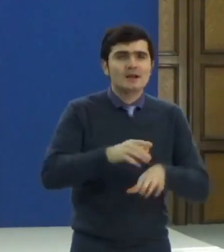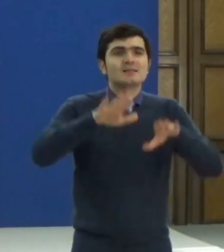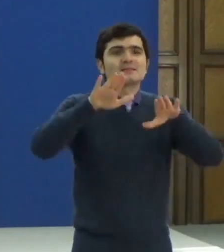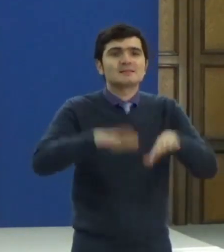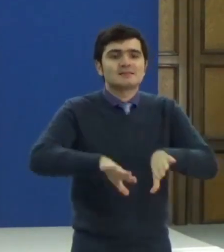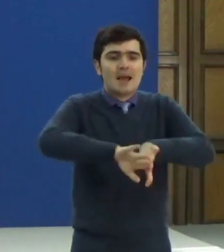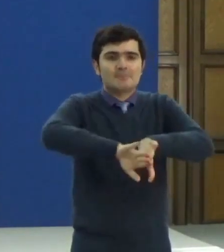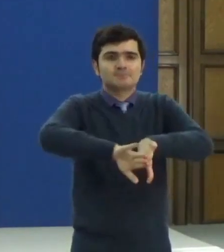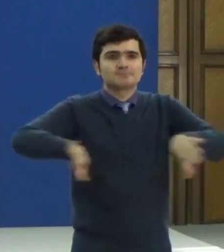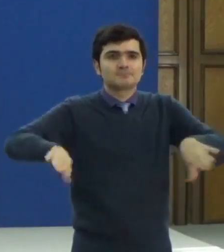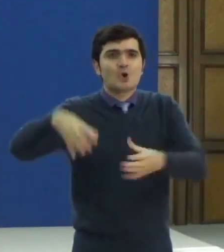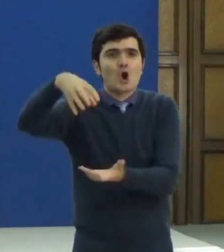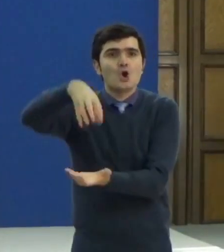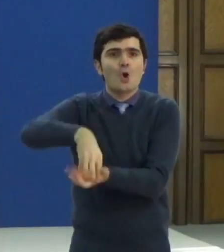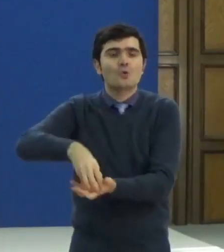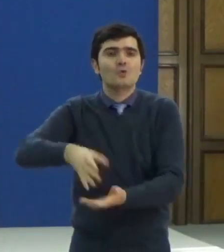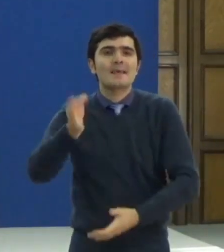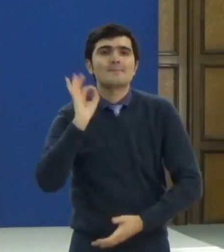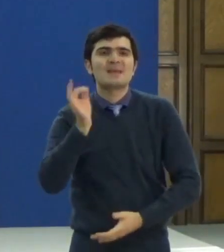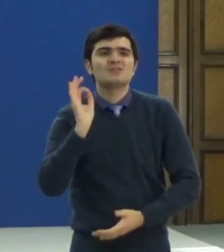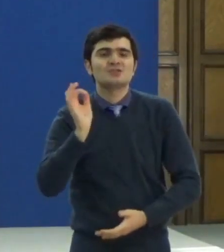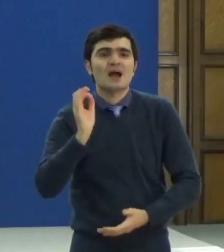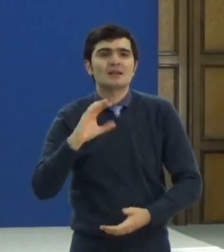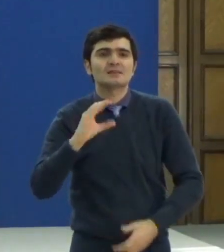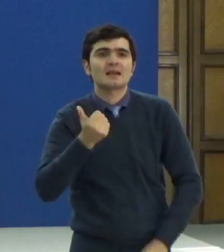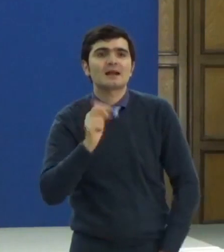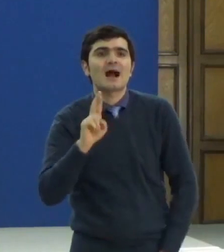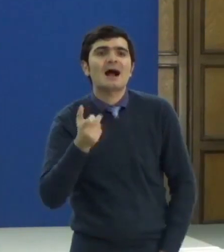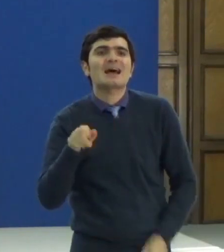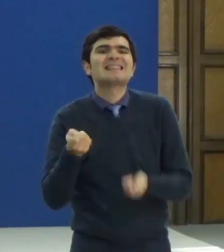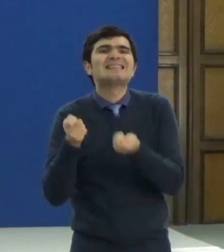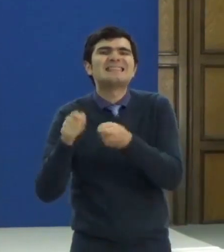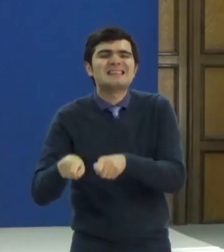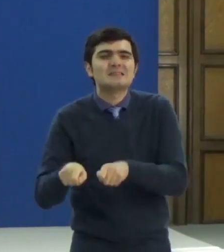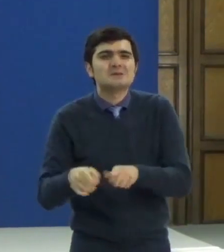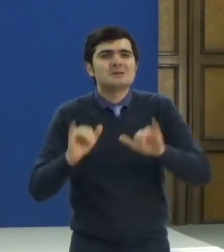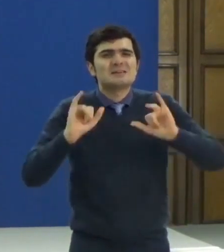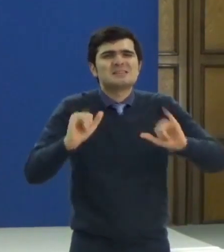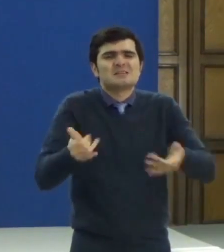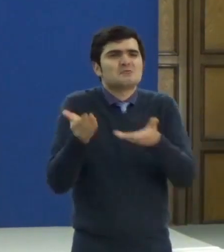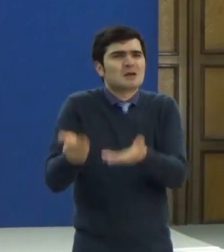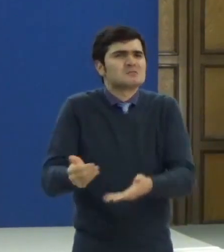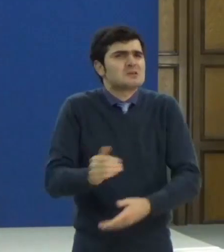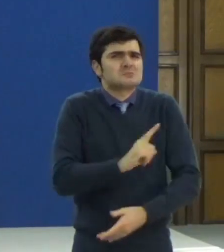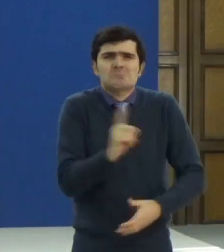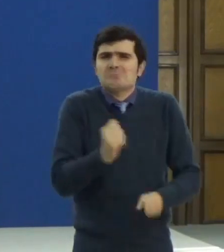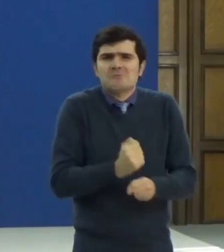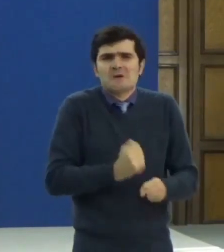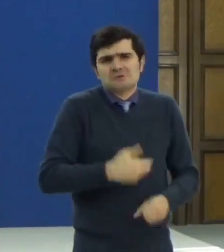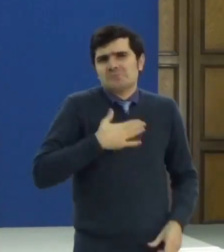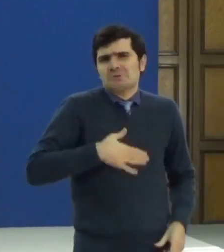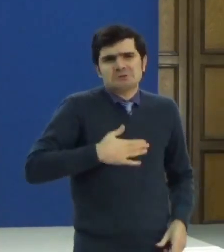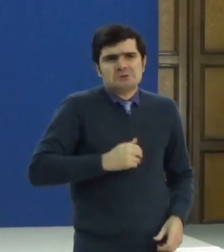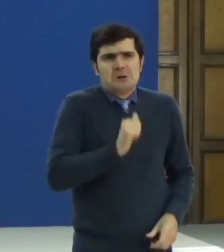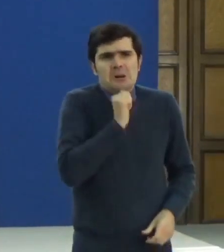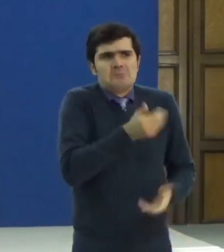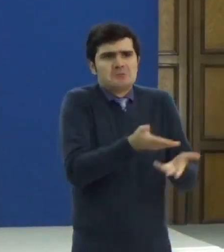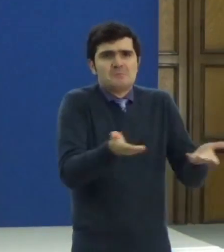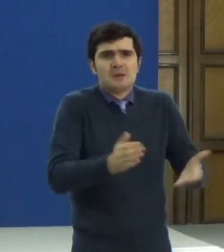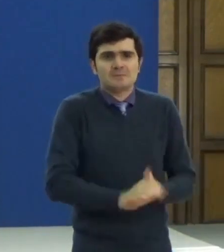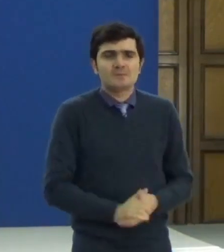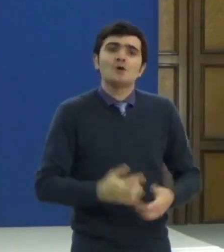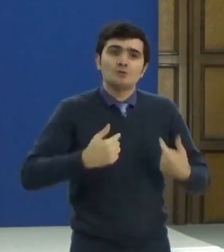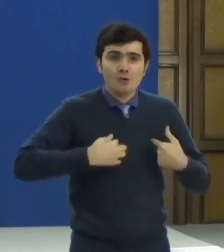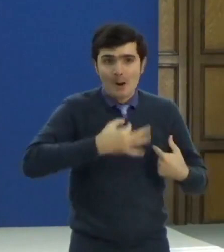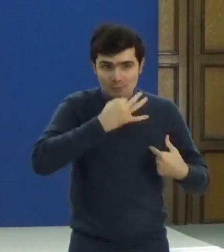locuri special amenajate de carantină, situație care nu face plăcere nimănui. Am spus acest